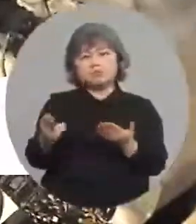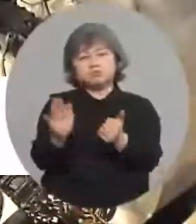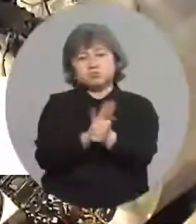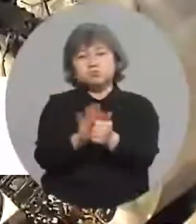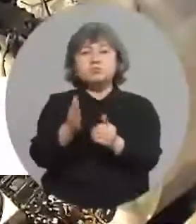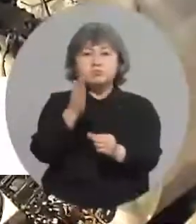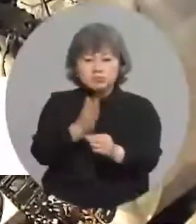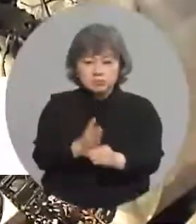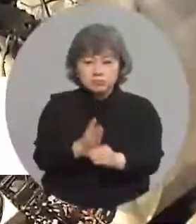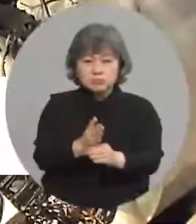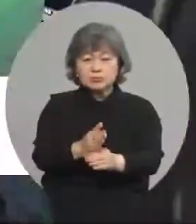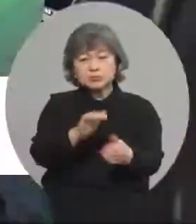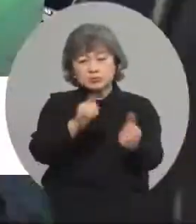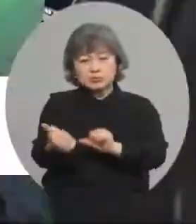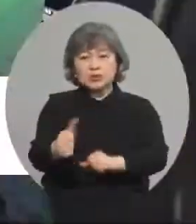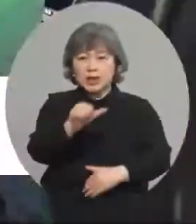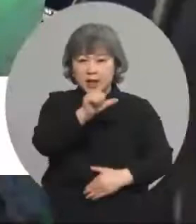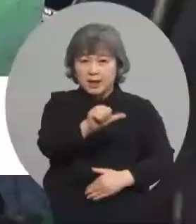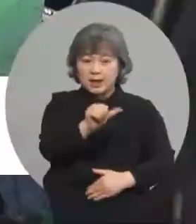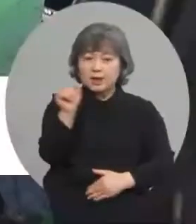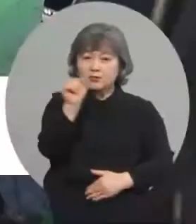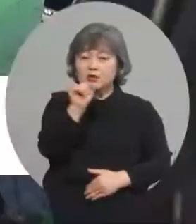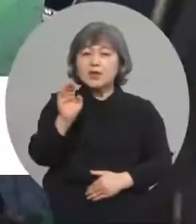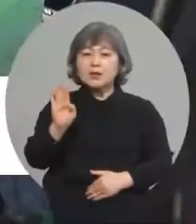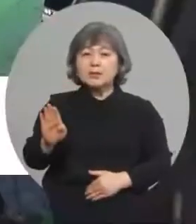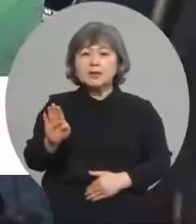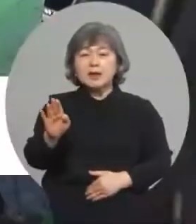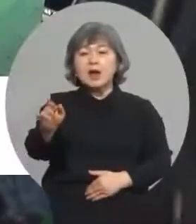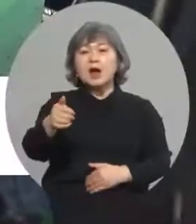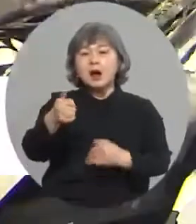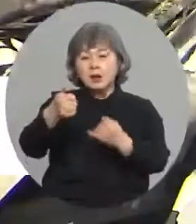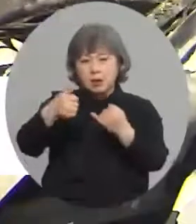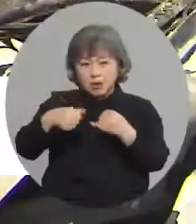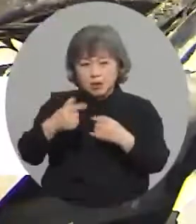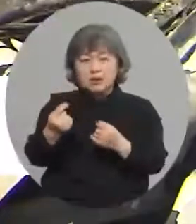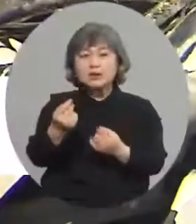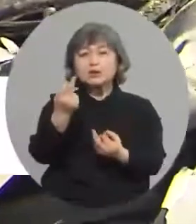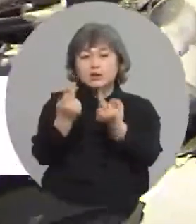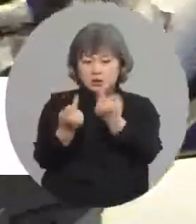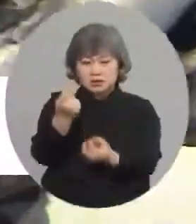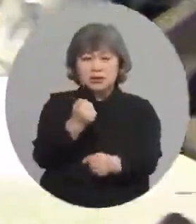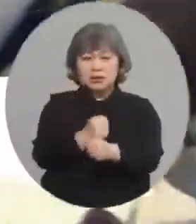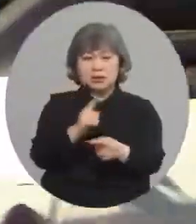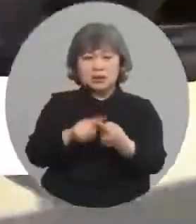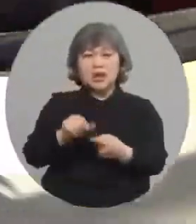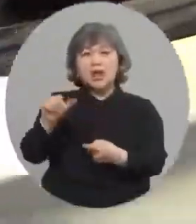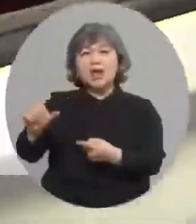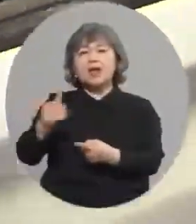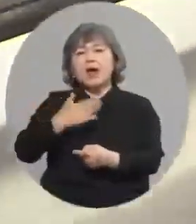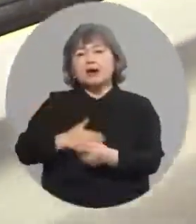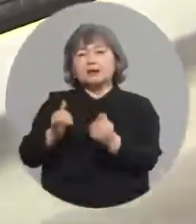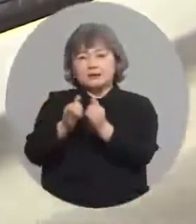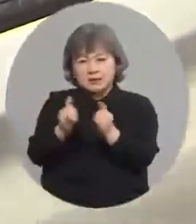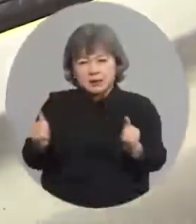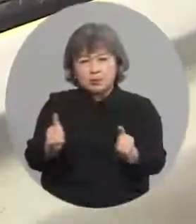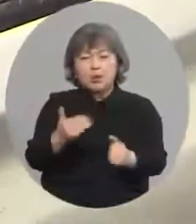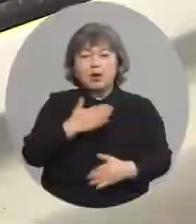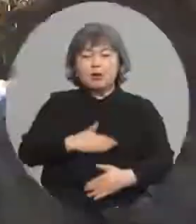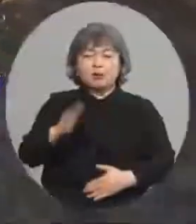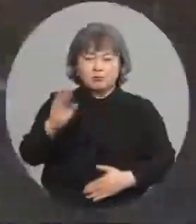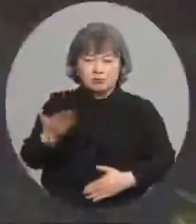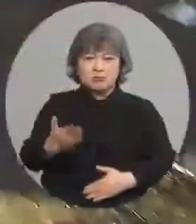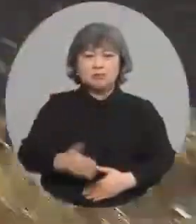이송됐습니다. 숨진 A씨와 운전자 B씨는 남매 사이이고 나머지 2명은 A씨의 지인이었던 것으로